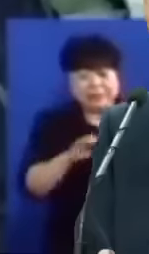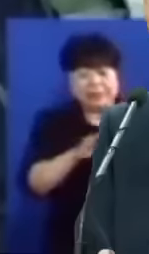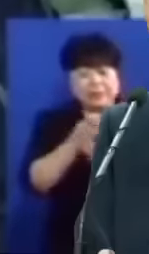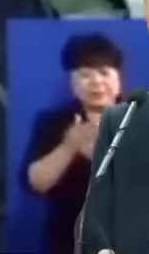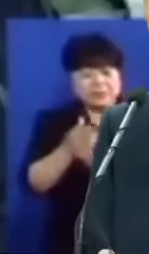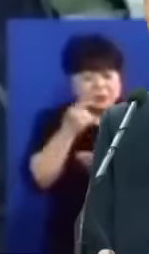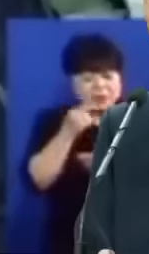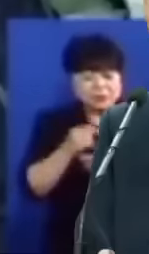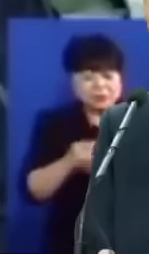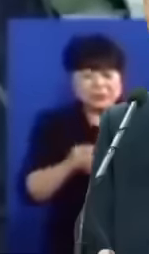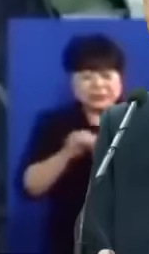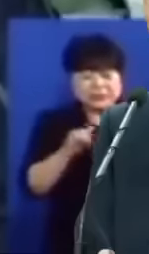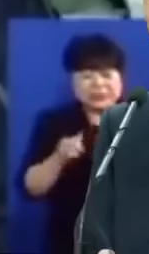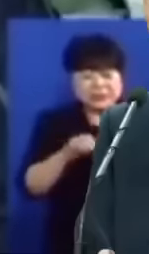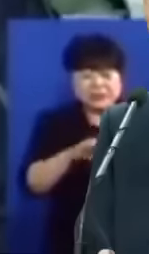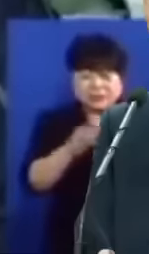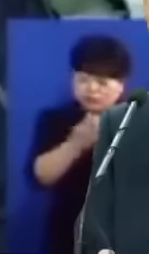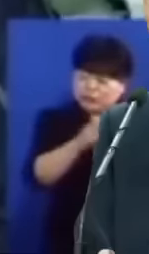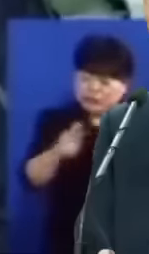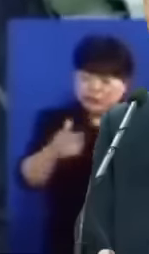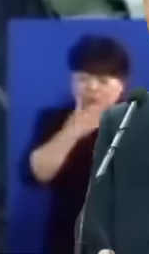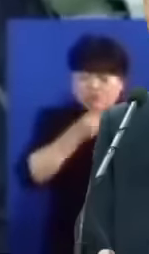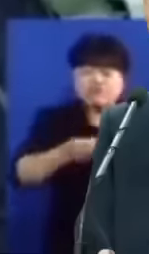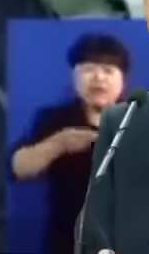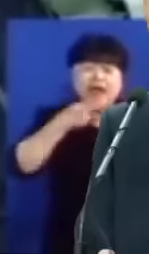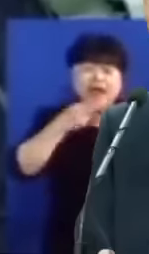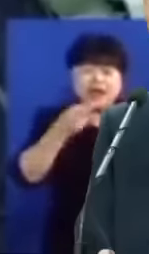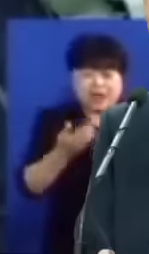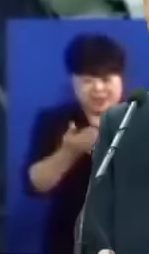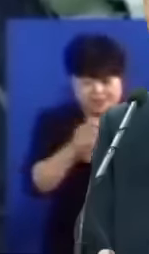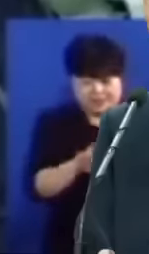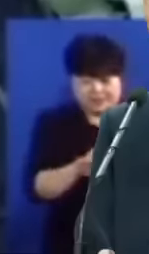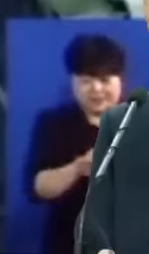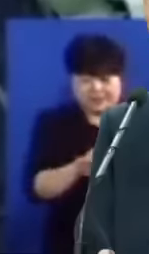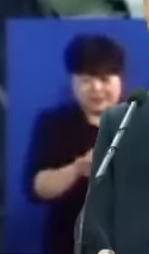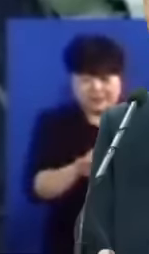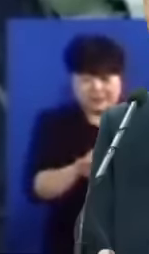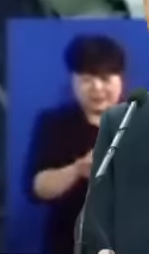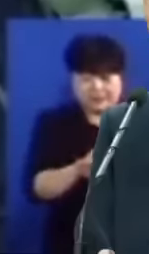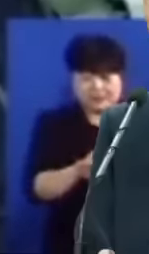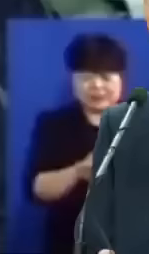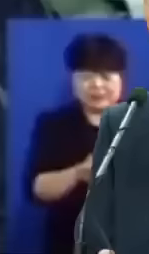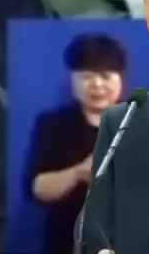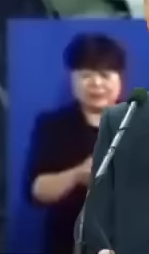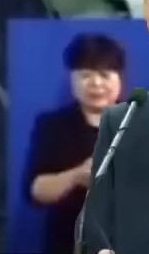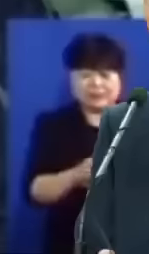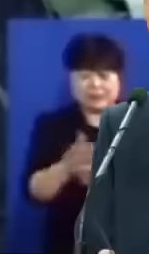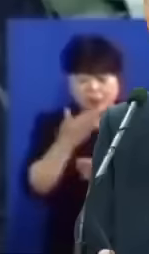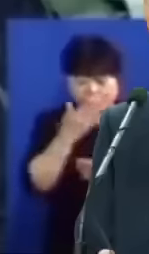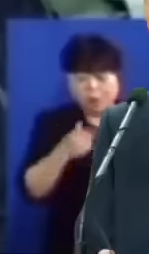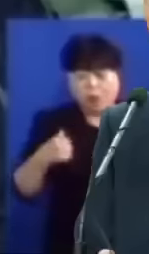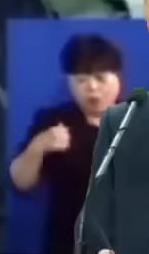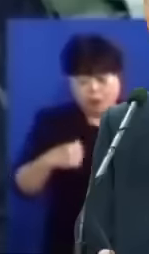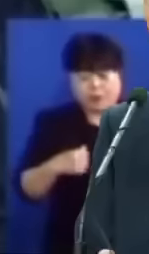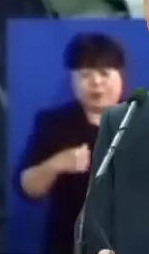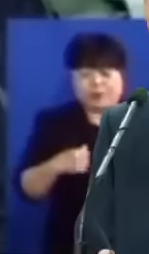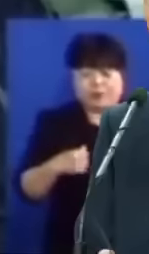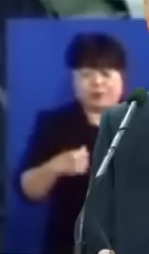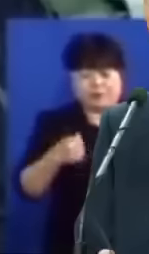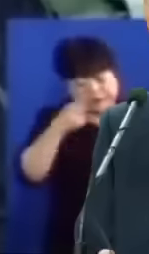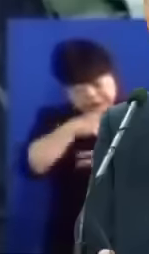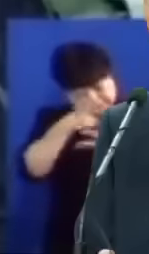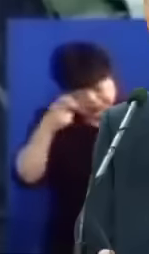못하고 세상 사람을 사랑하지 못하면 불행합니다. 의식주 문제는 행복의 협조가 되지만